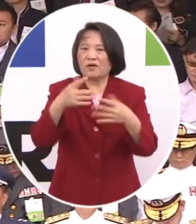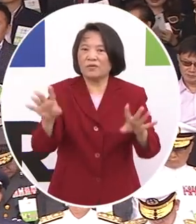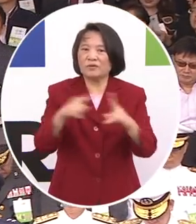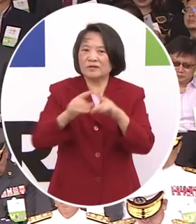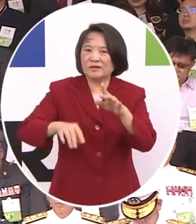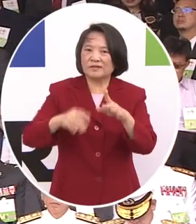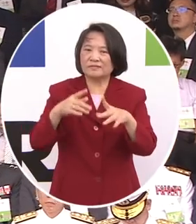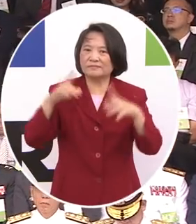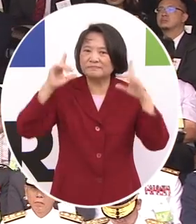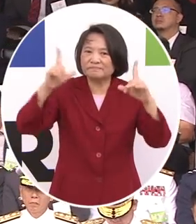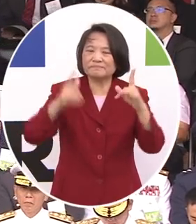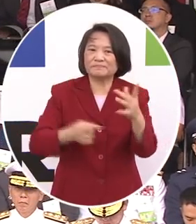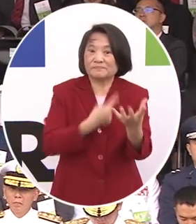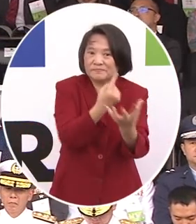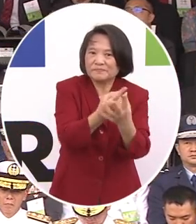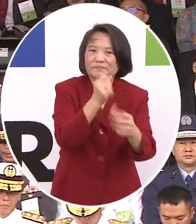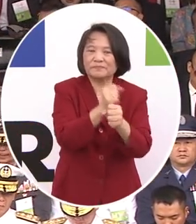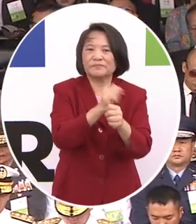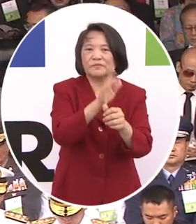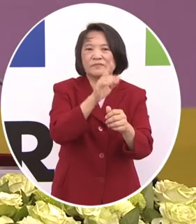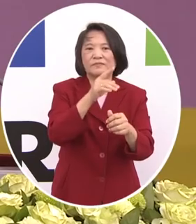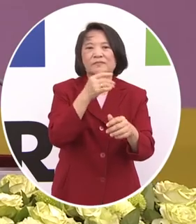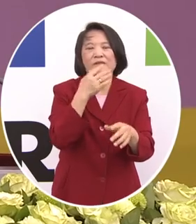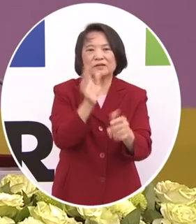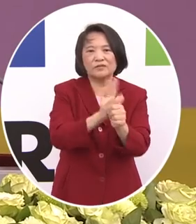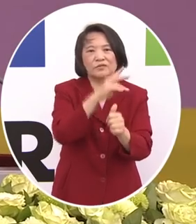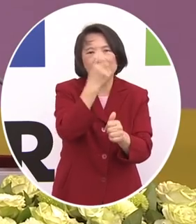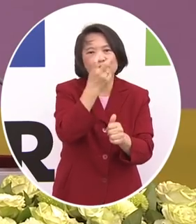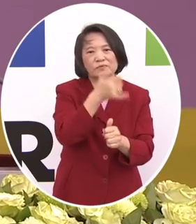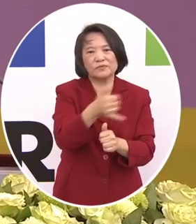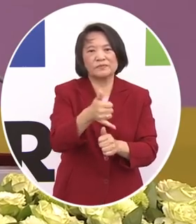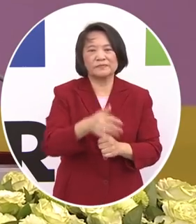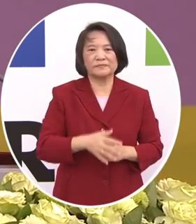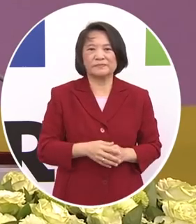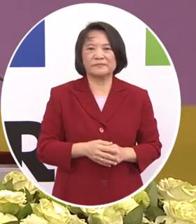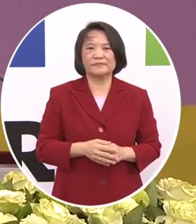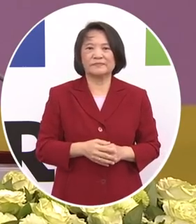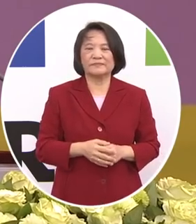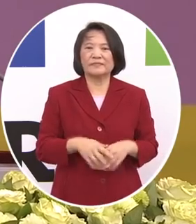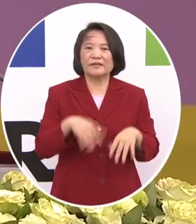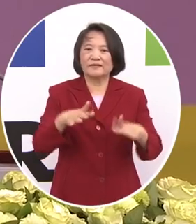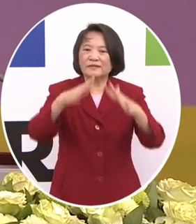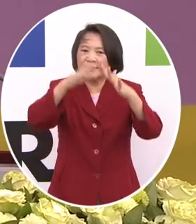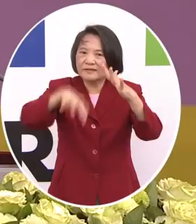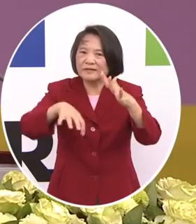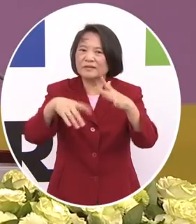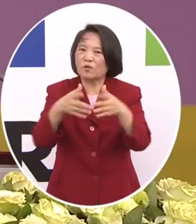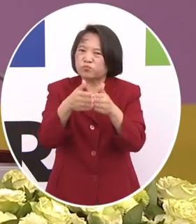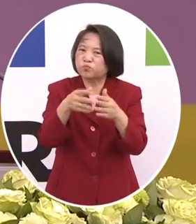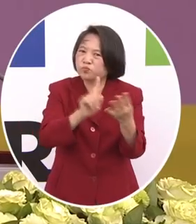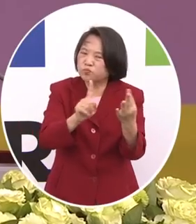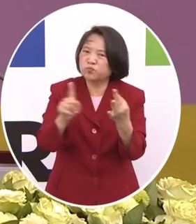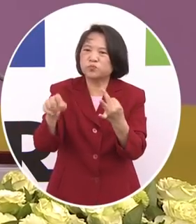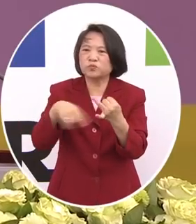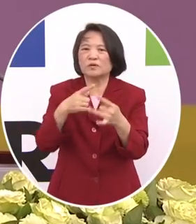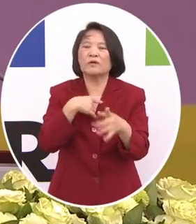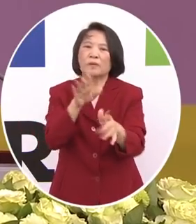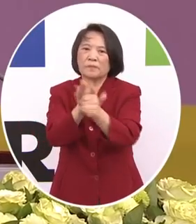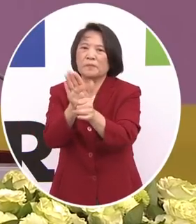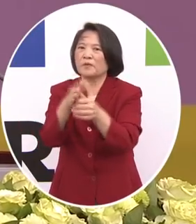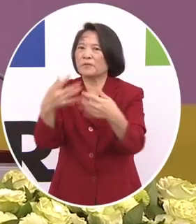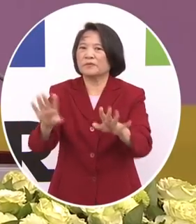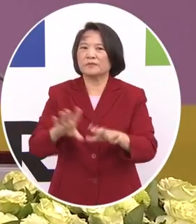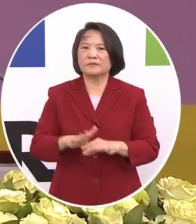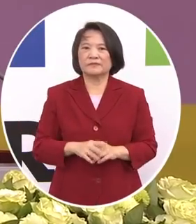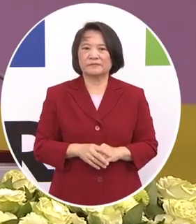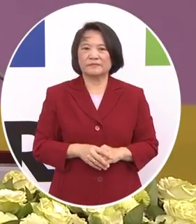投入长照的服务，增加了服务的供给，让更多的家庭的需求被满足。